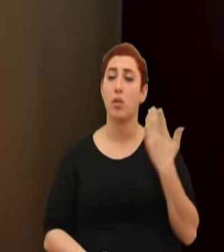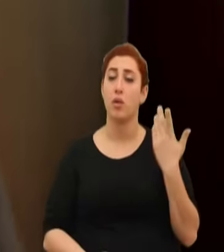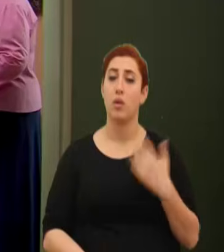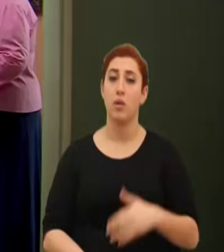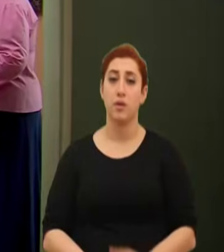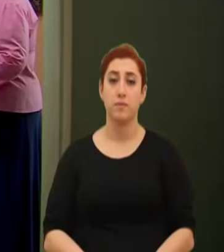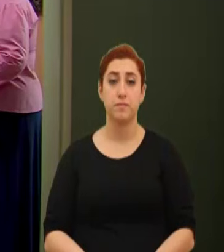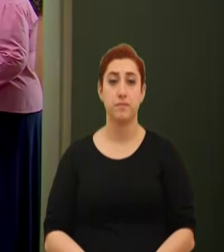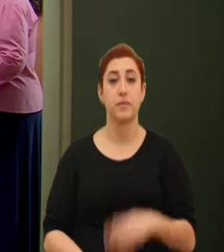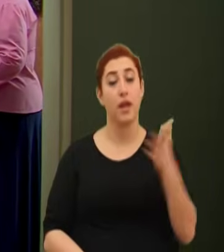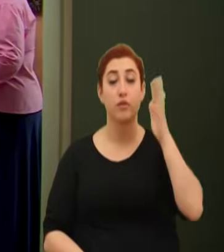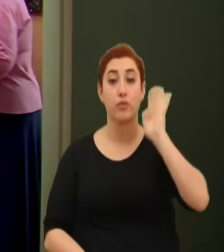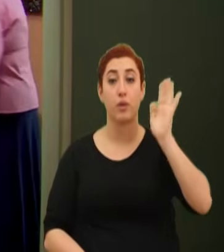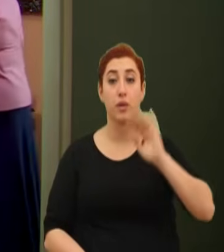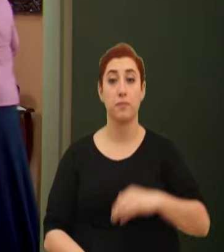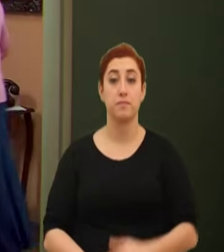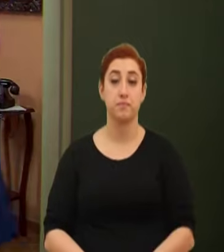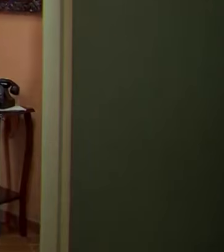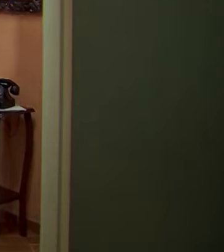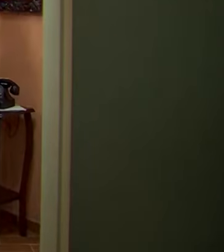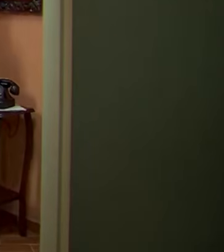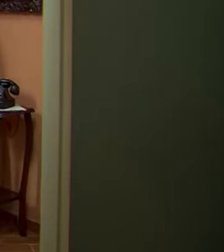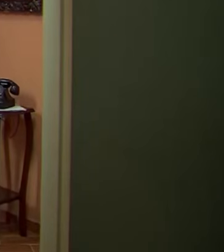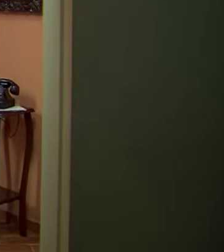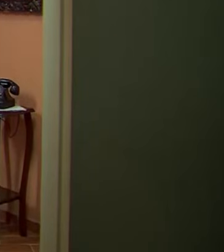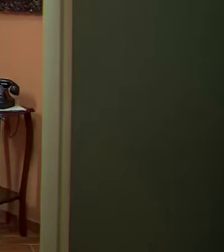Allah Allah. Hadi eyvallah.